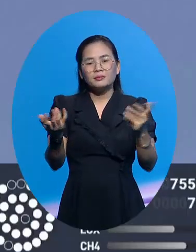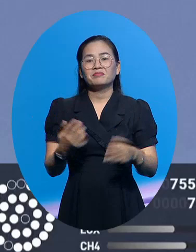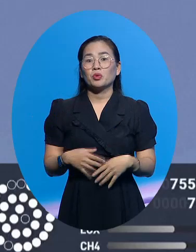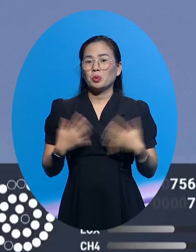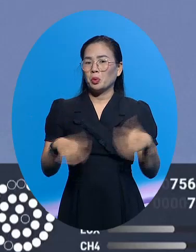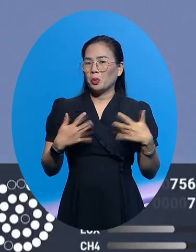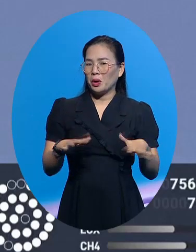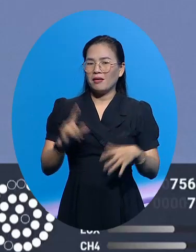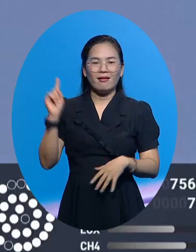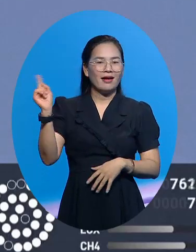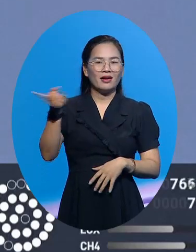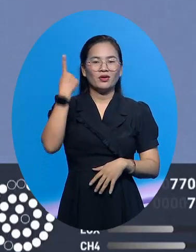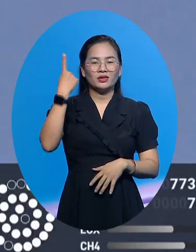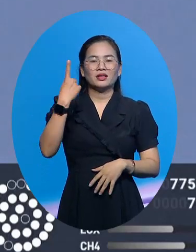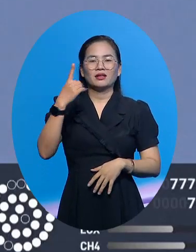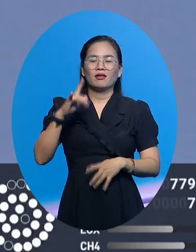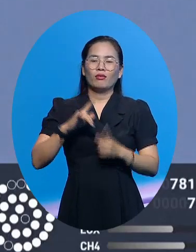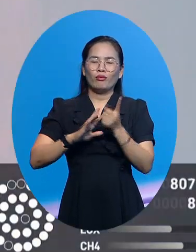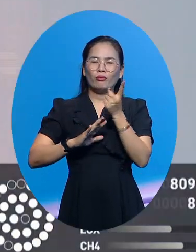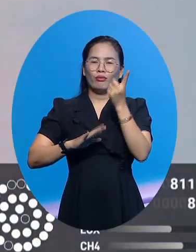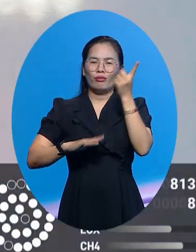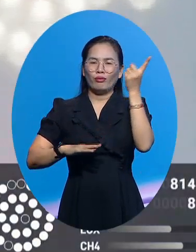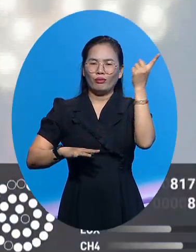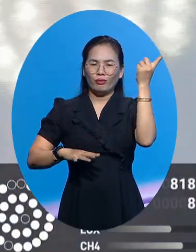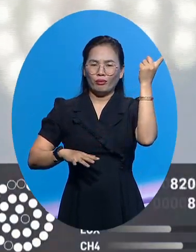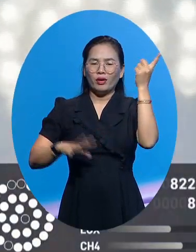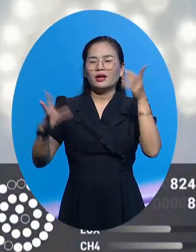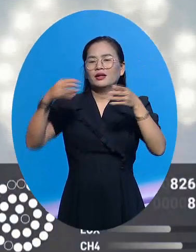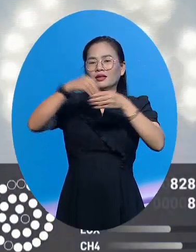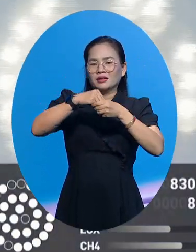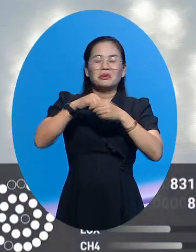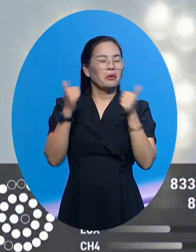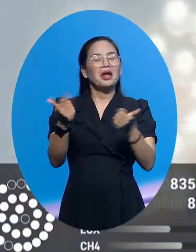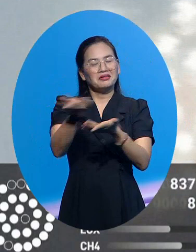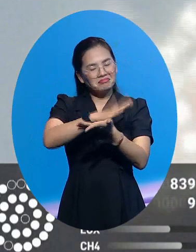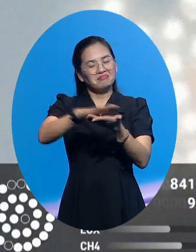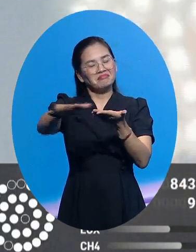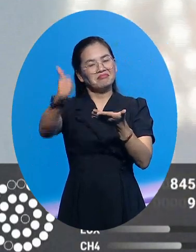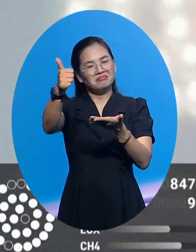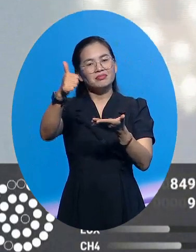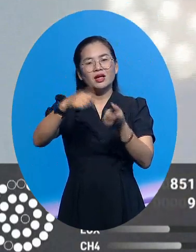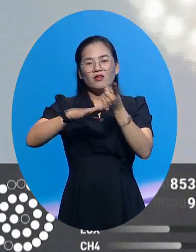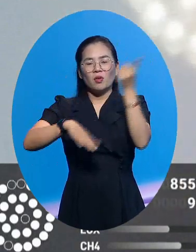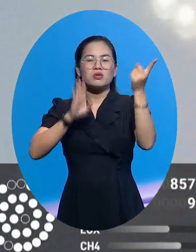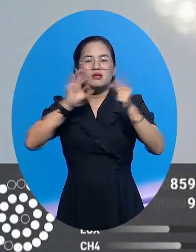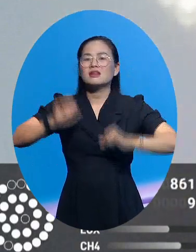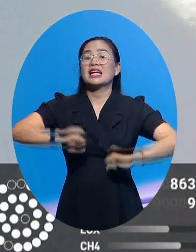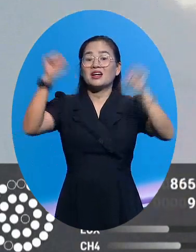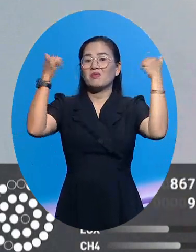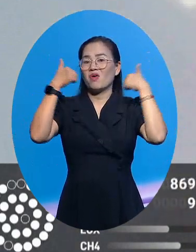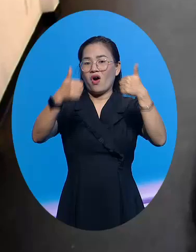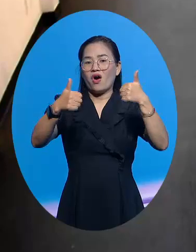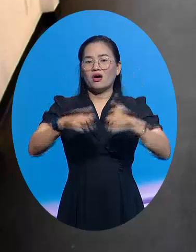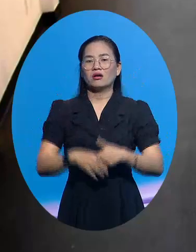tích khi lần đầu tiên tàu Starship tích hợp và tên lửa đẩy hoạt động trơn tru, khẳng định đây vẫn là cuộc phóng thử thành công.